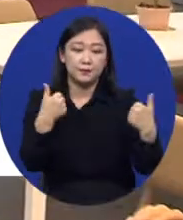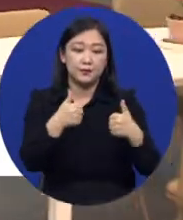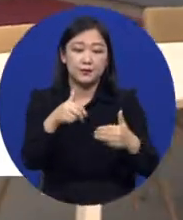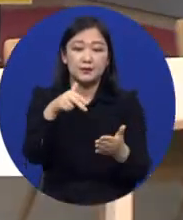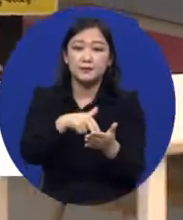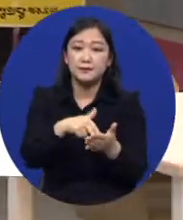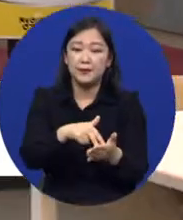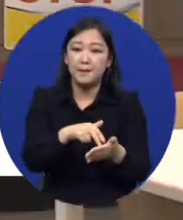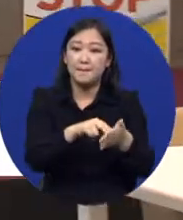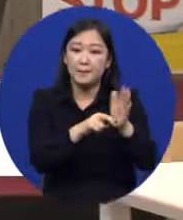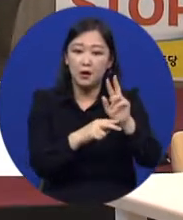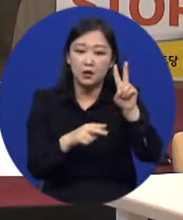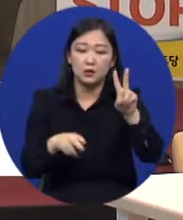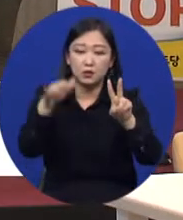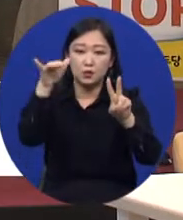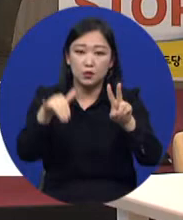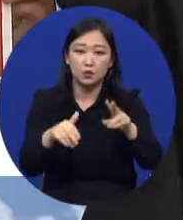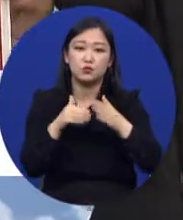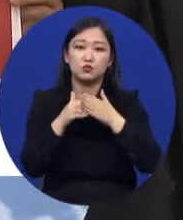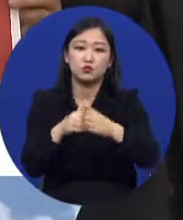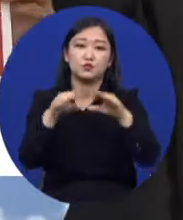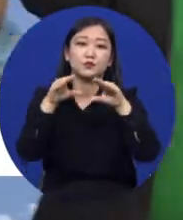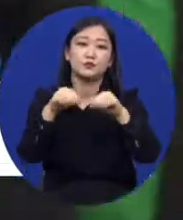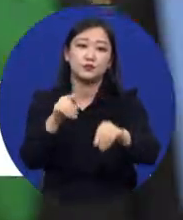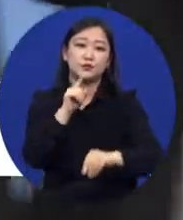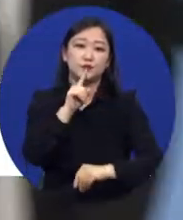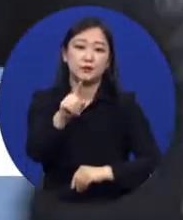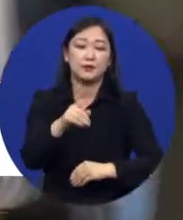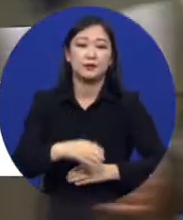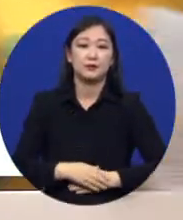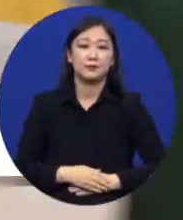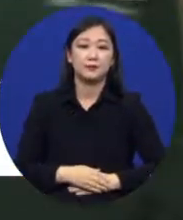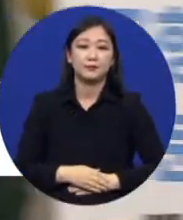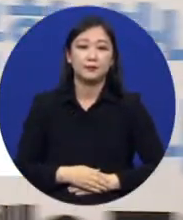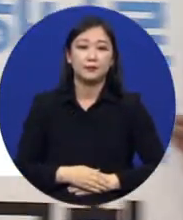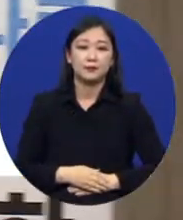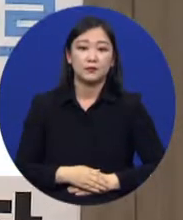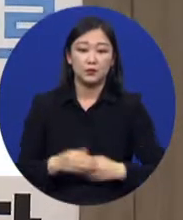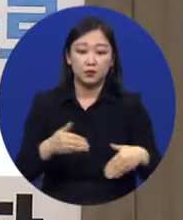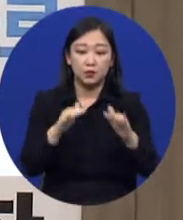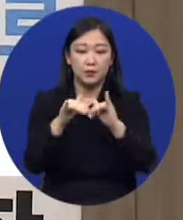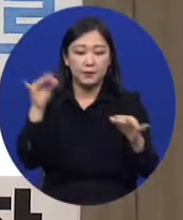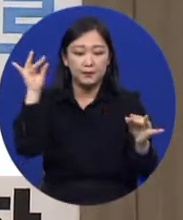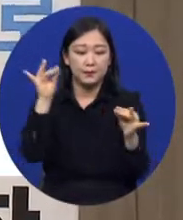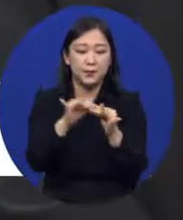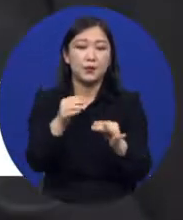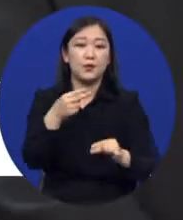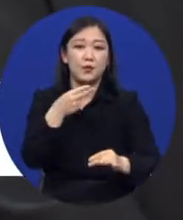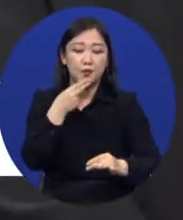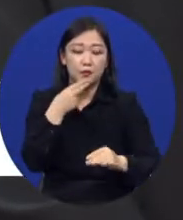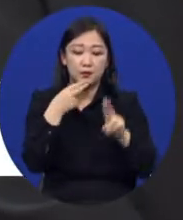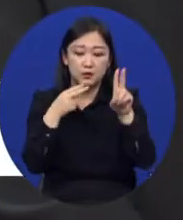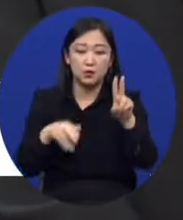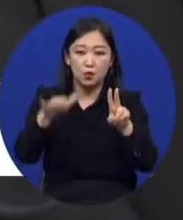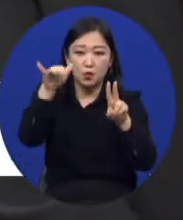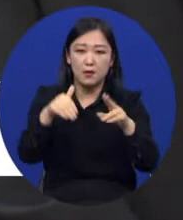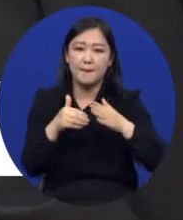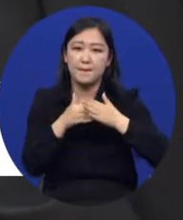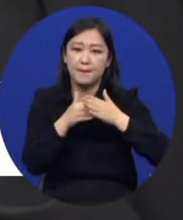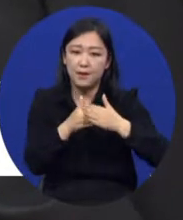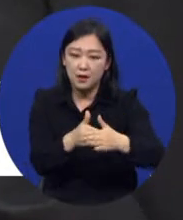제주 제 2의 공항 추진을 중단하라 고 촉구했습니다 이들은 도민 동의 없는 제 2의 공항 강행은